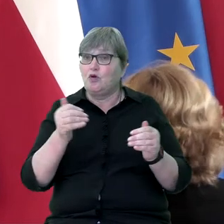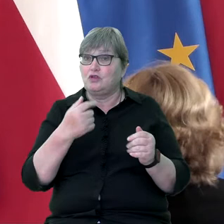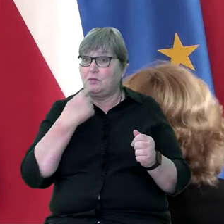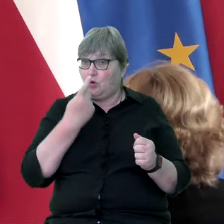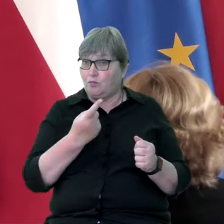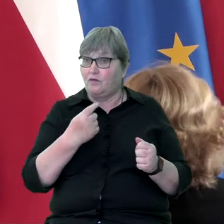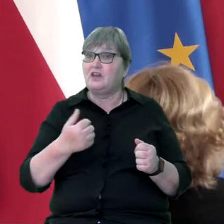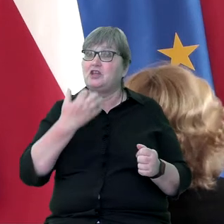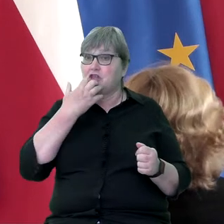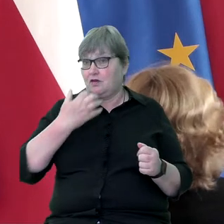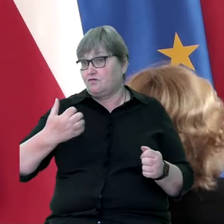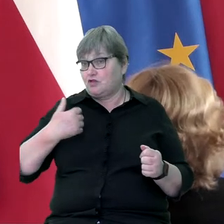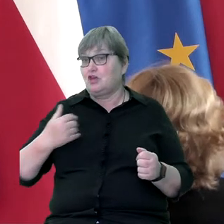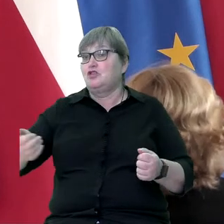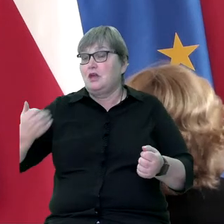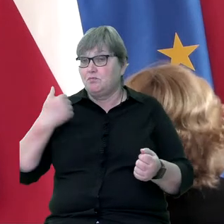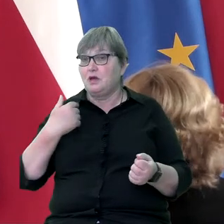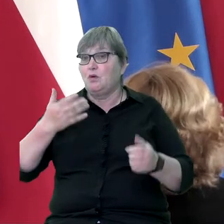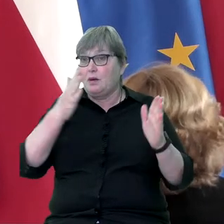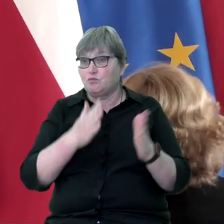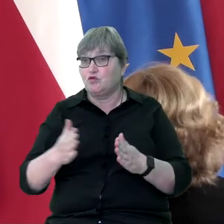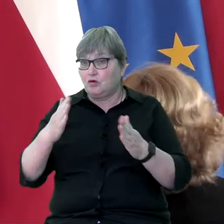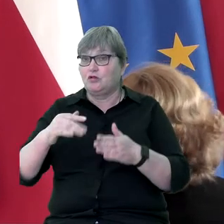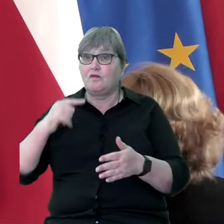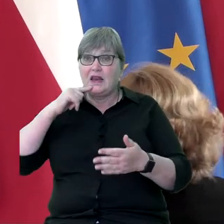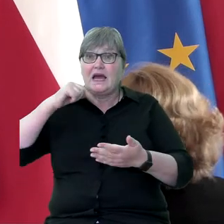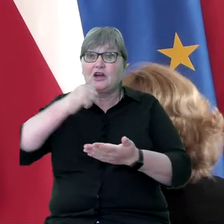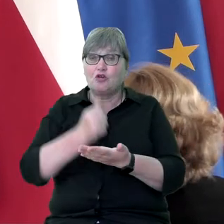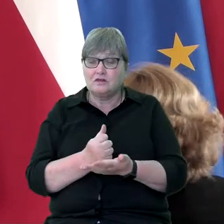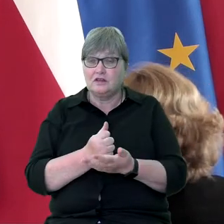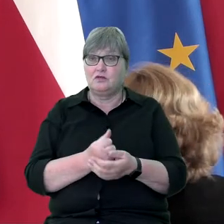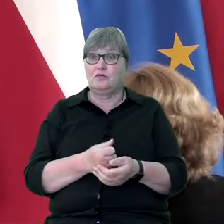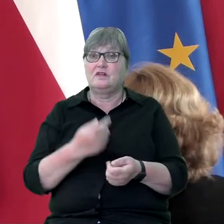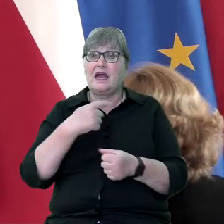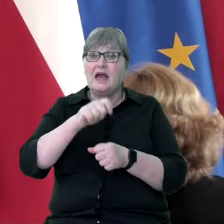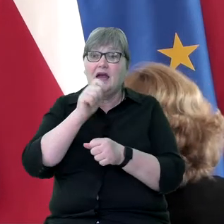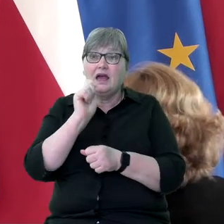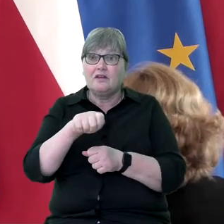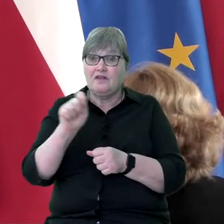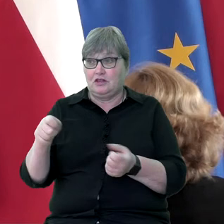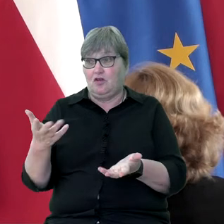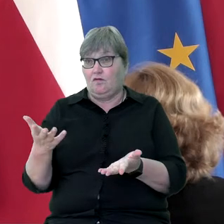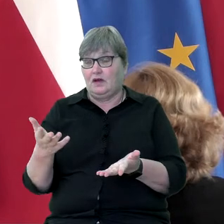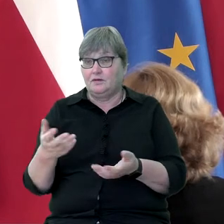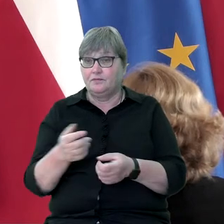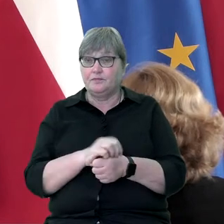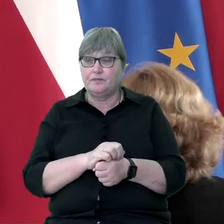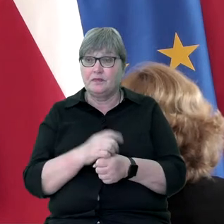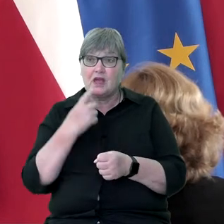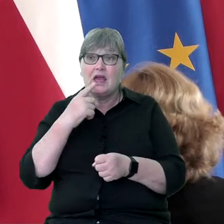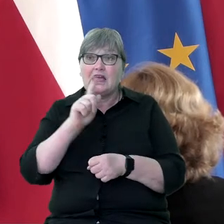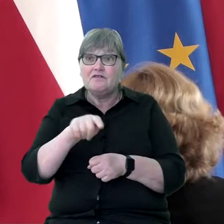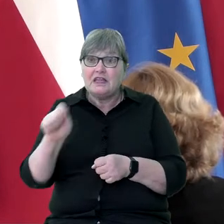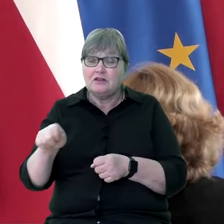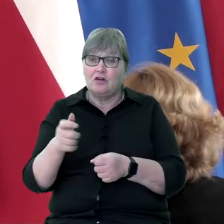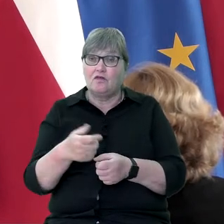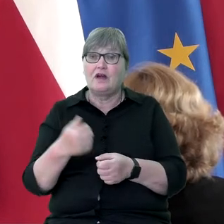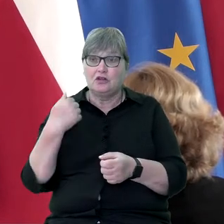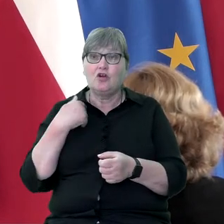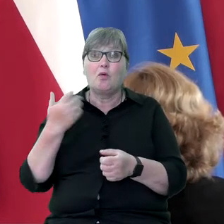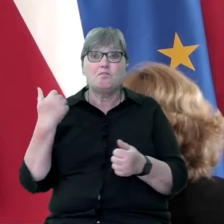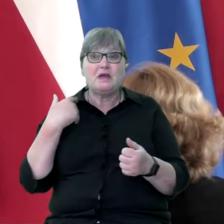konstytucyjny, legalny mandat dla swojej aktywności. To też była pewna siła, która